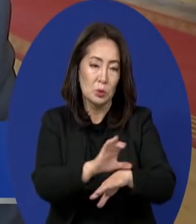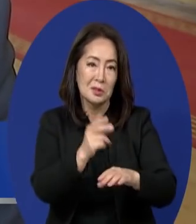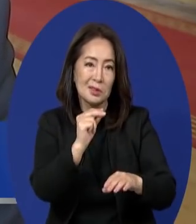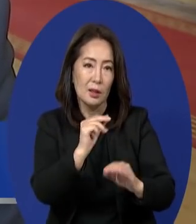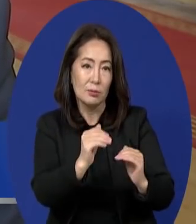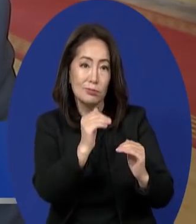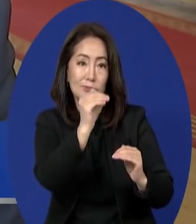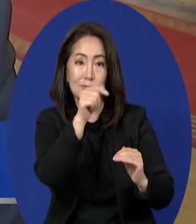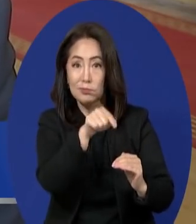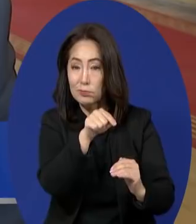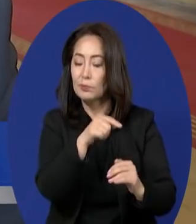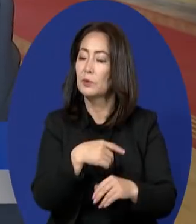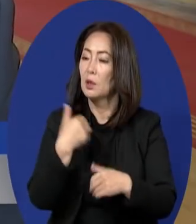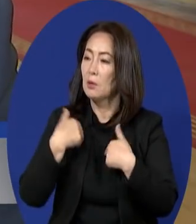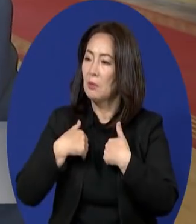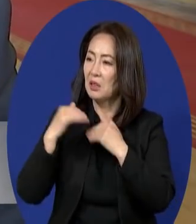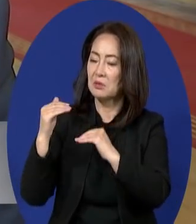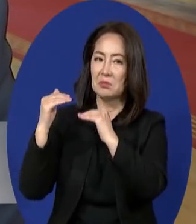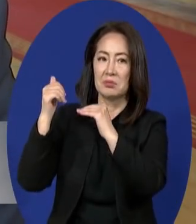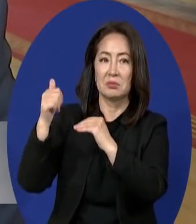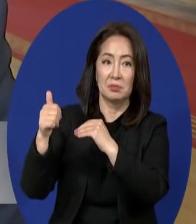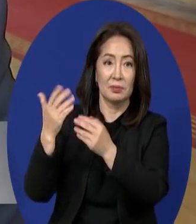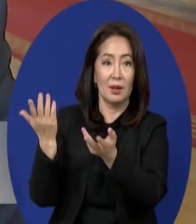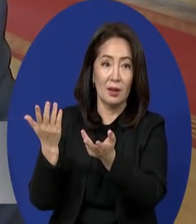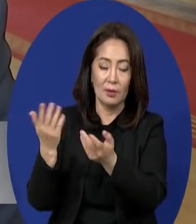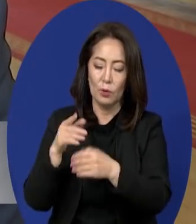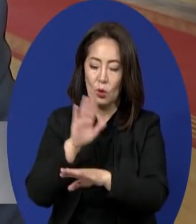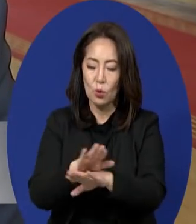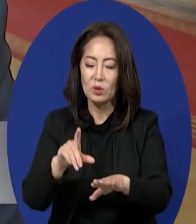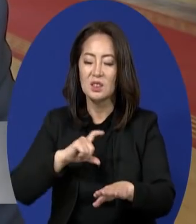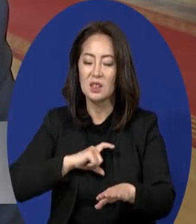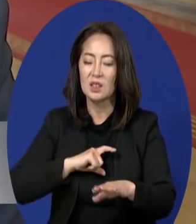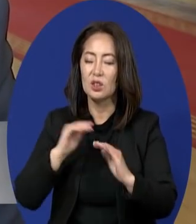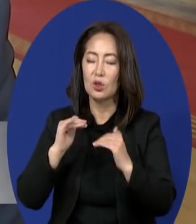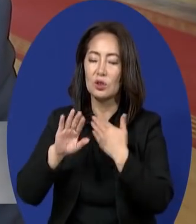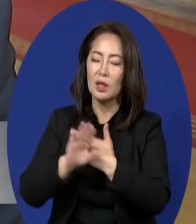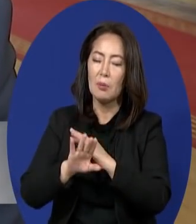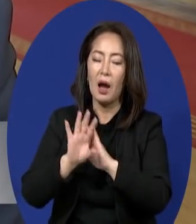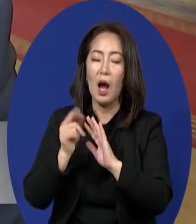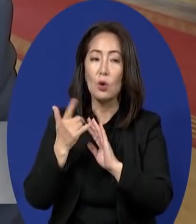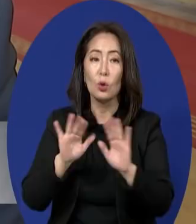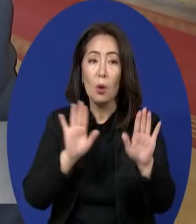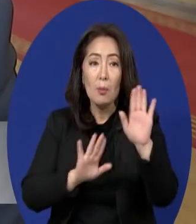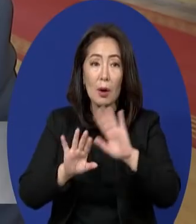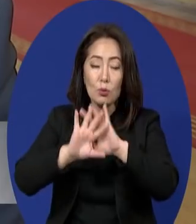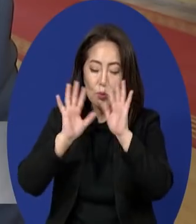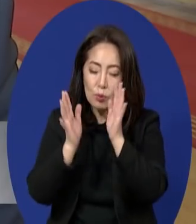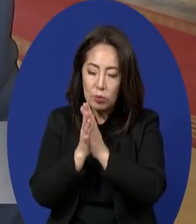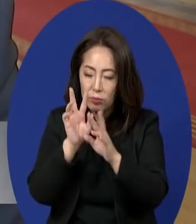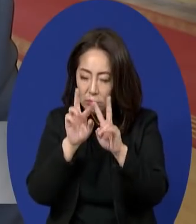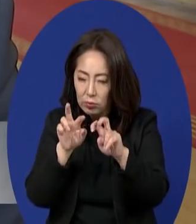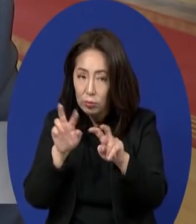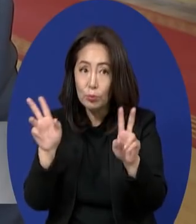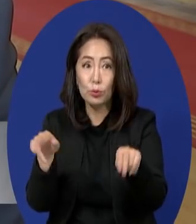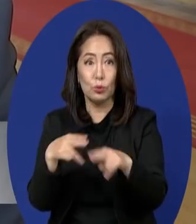амжилт багш нарыгаа хөгжүүлсэн байдал хүүхдийн эрх хөгжил хамгаалал аюулгүй байдал гэд ер нь бүхэл талаас нь дүгнж үзээд